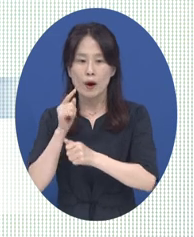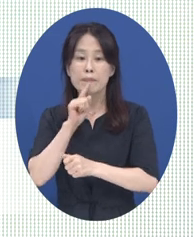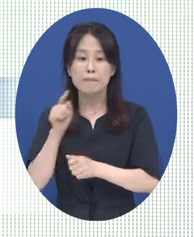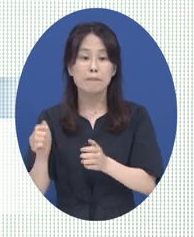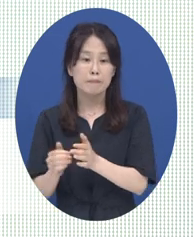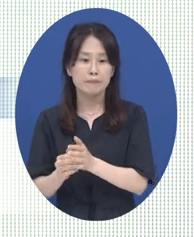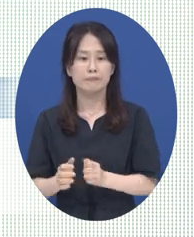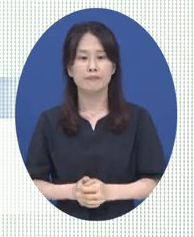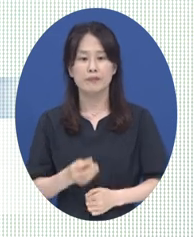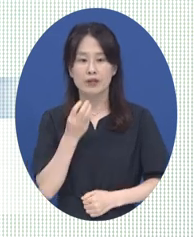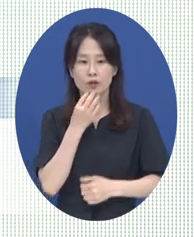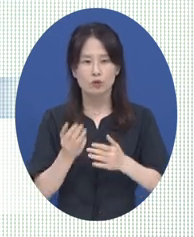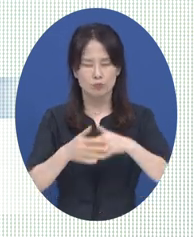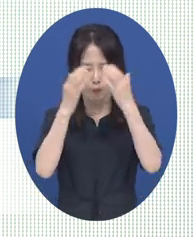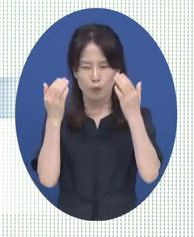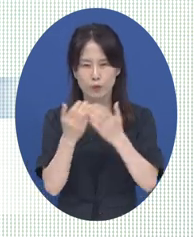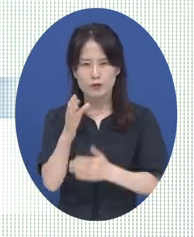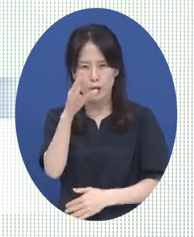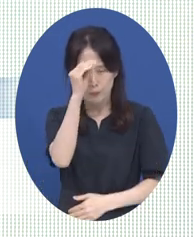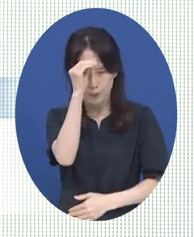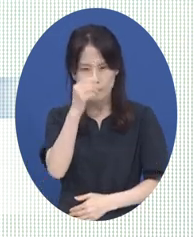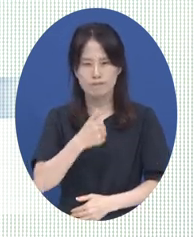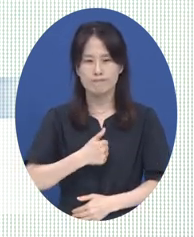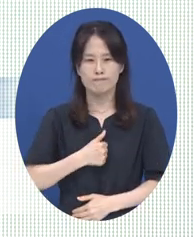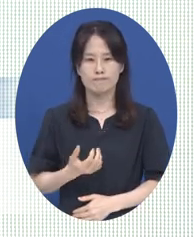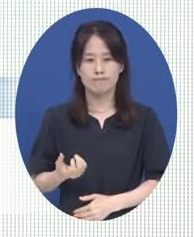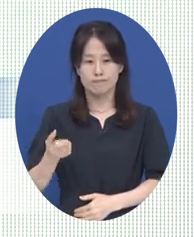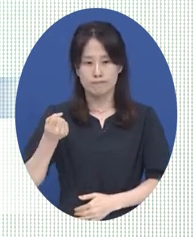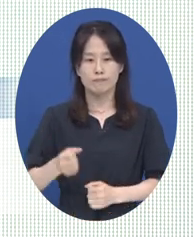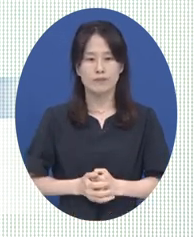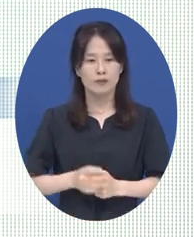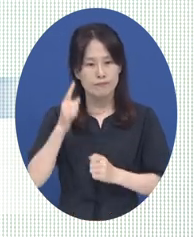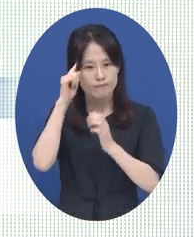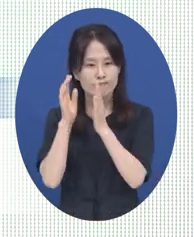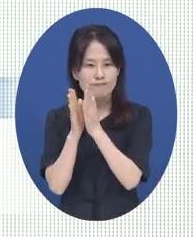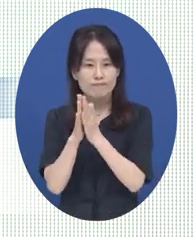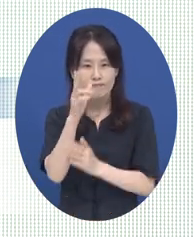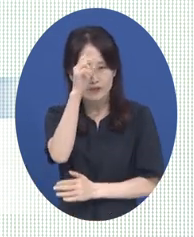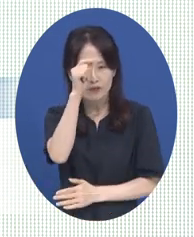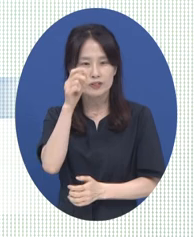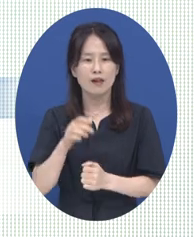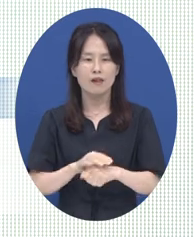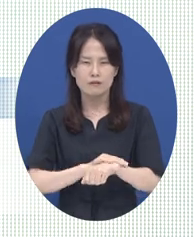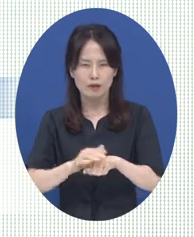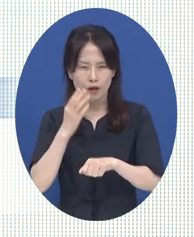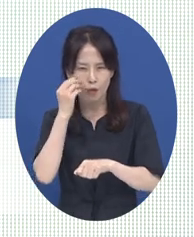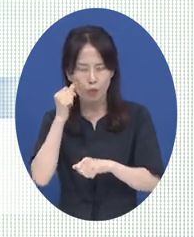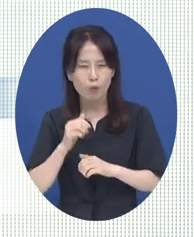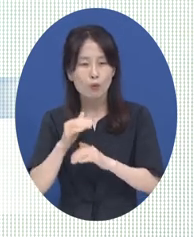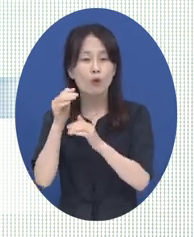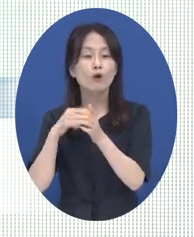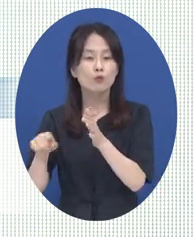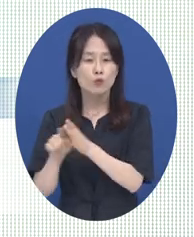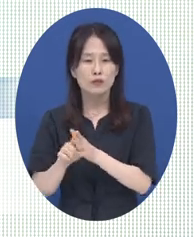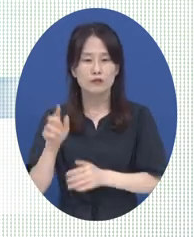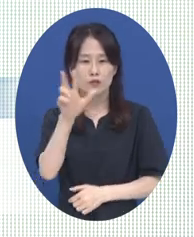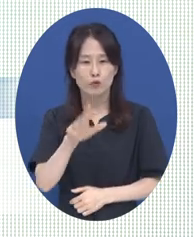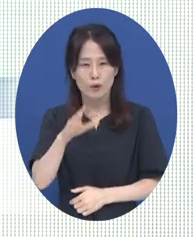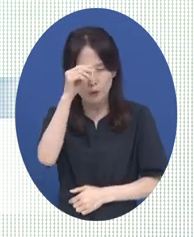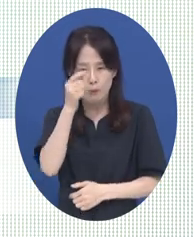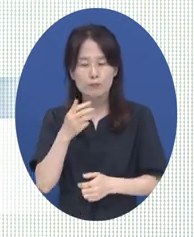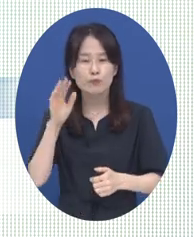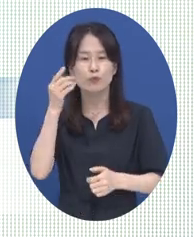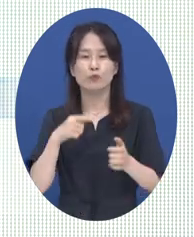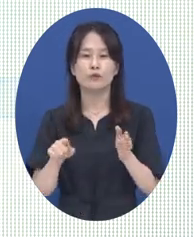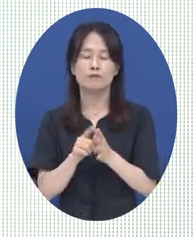모범 이라고 자부합니다 자취 경찰의 정착과 우리 도민들의 치안 확대에 대해서도 우리가 전국의 모범이